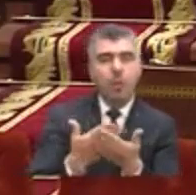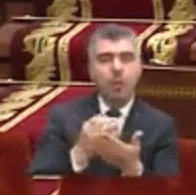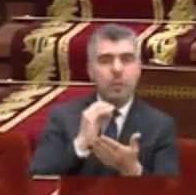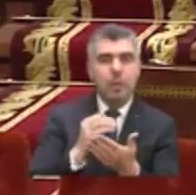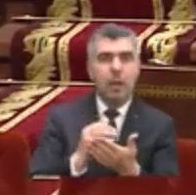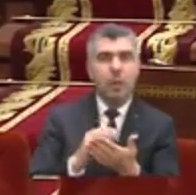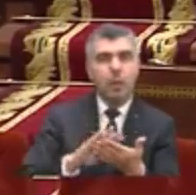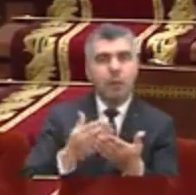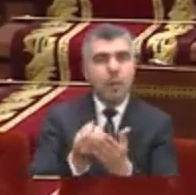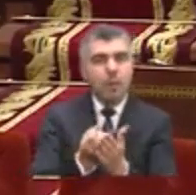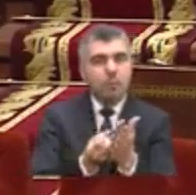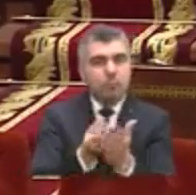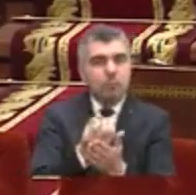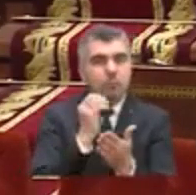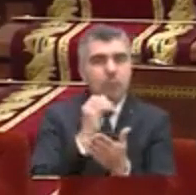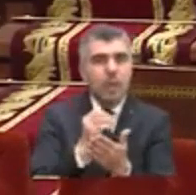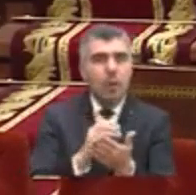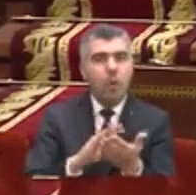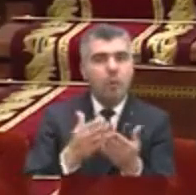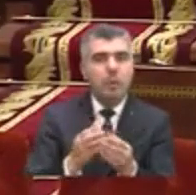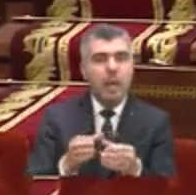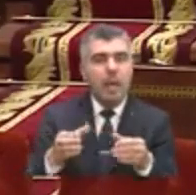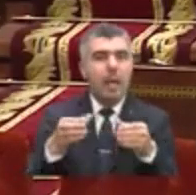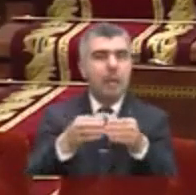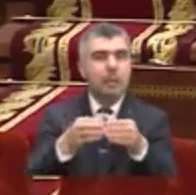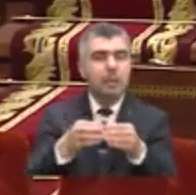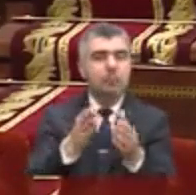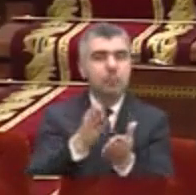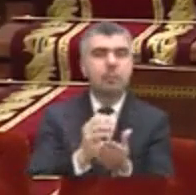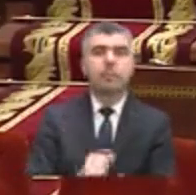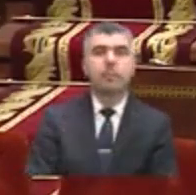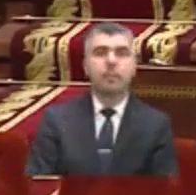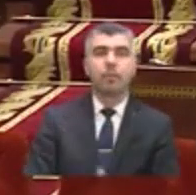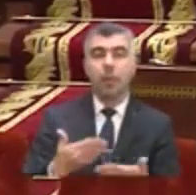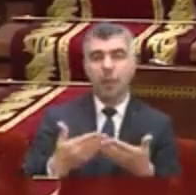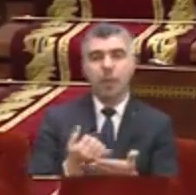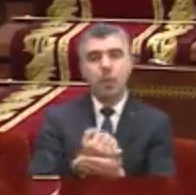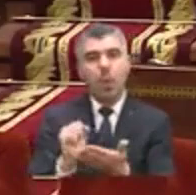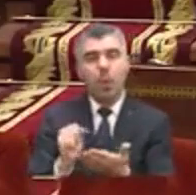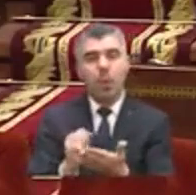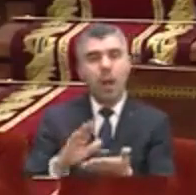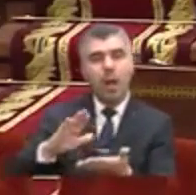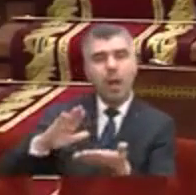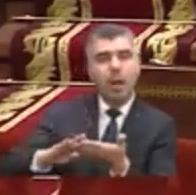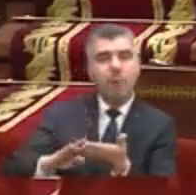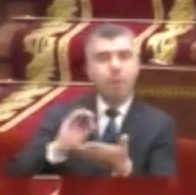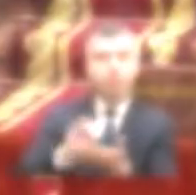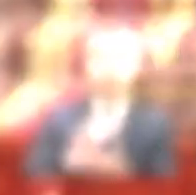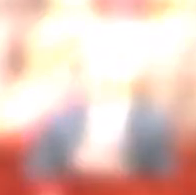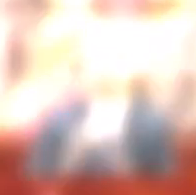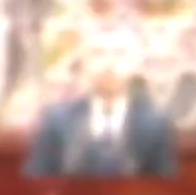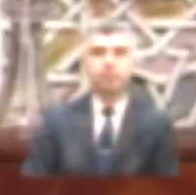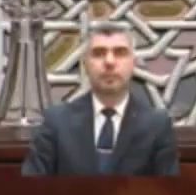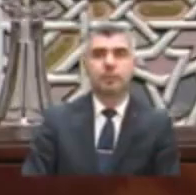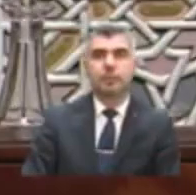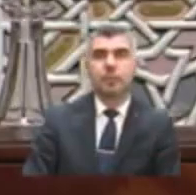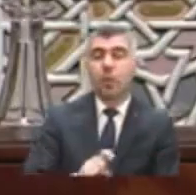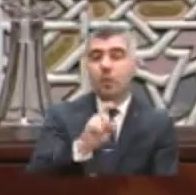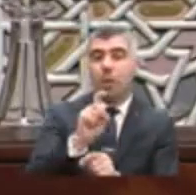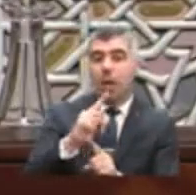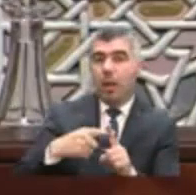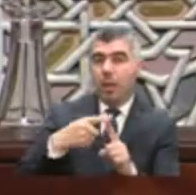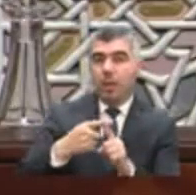ديالو والاداء ديالو داخل القسم. وبالتالي رجاء انكم الغيو هذا السن هذا لانه ماشي دستوري. من طبيعه